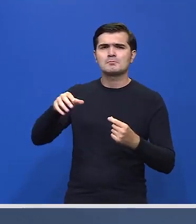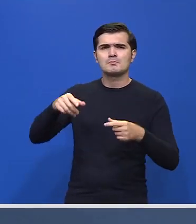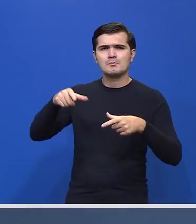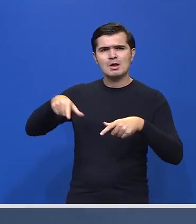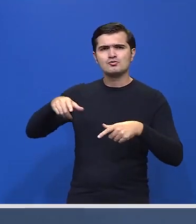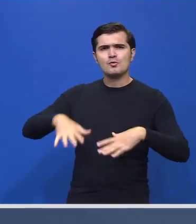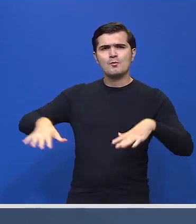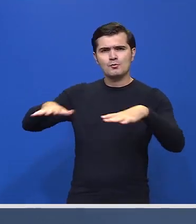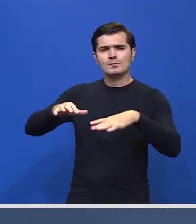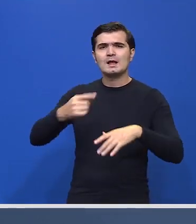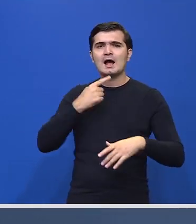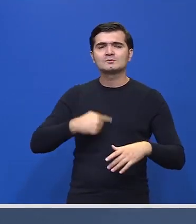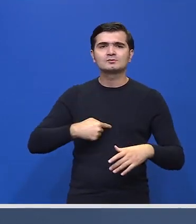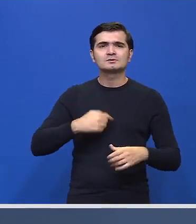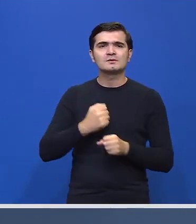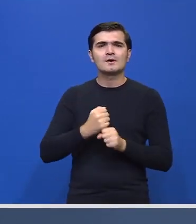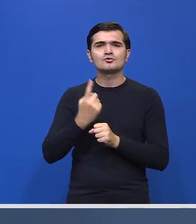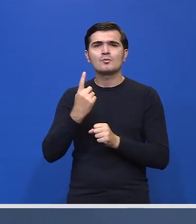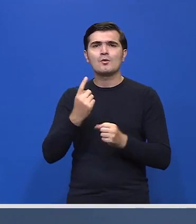s-a solicitat o abordare mai radicală.